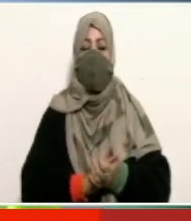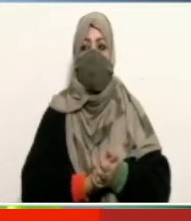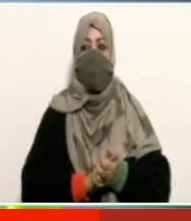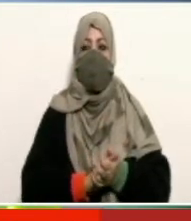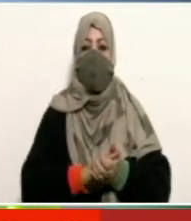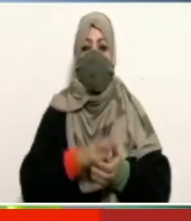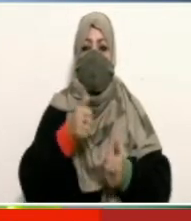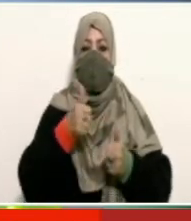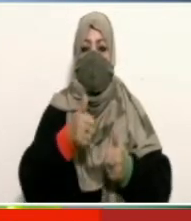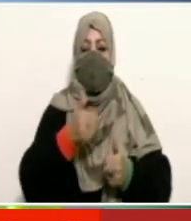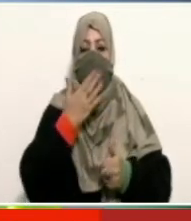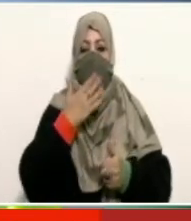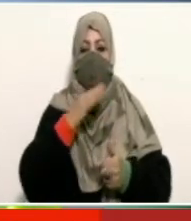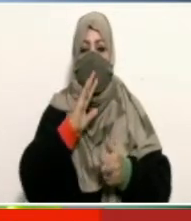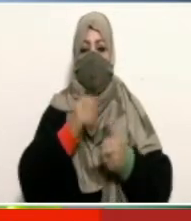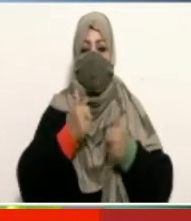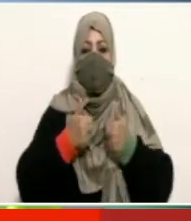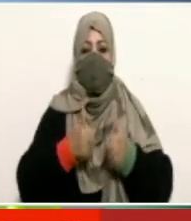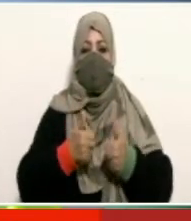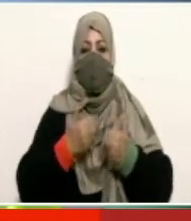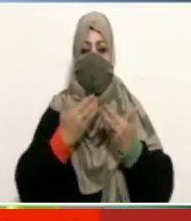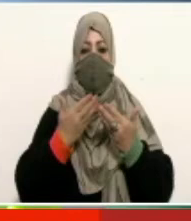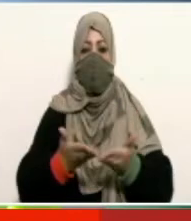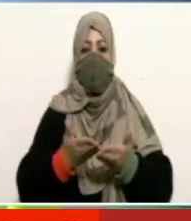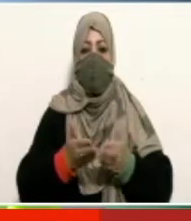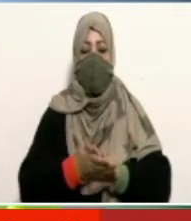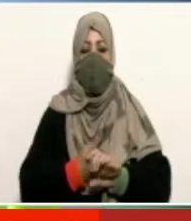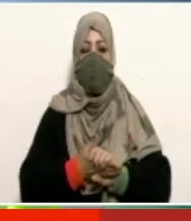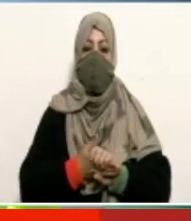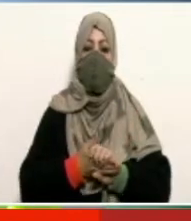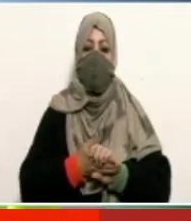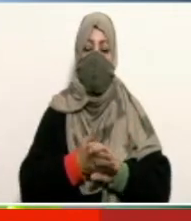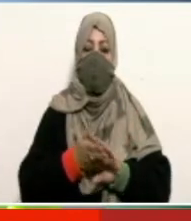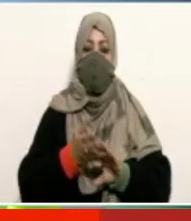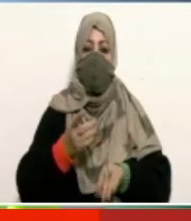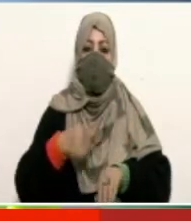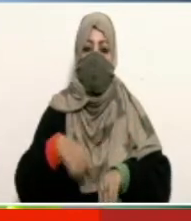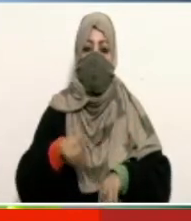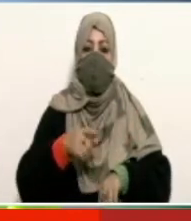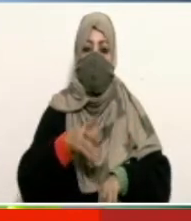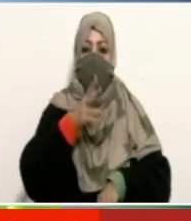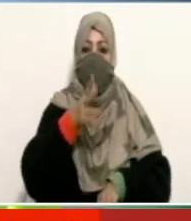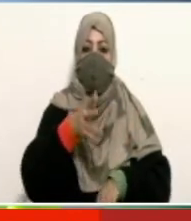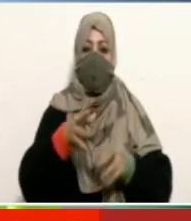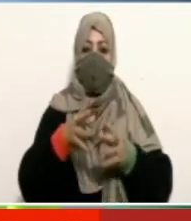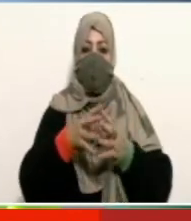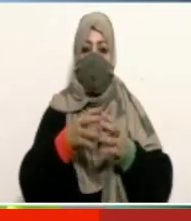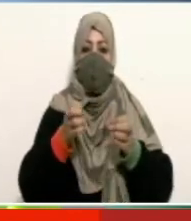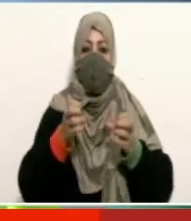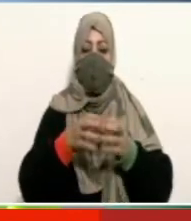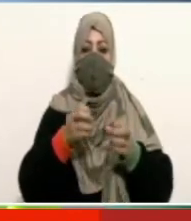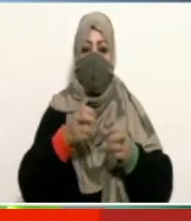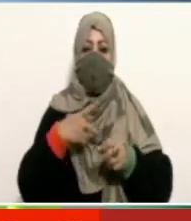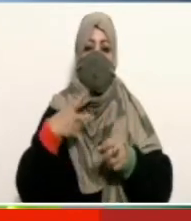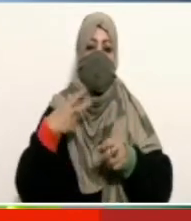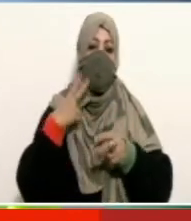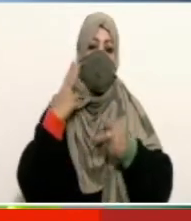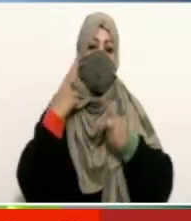الله يبارك فيك شيخ. سؤال شيخ، نبدو تفصيل مسألة الأخذ من اللحية، بارك الله فيك. الأخذ منها؟